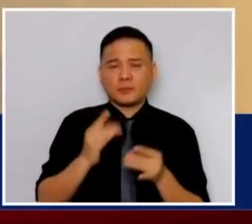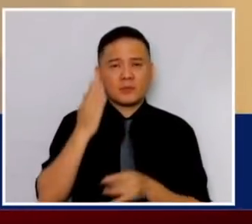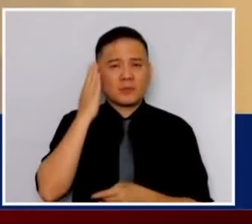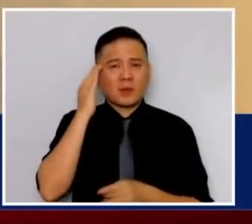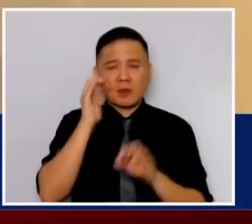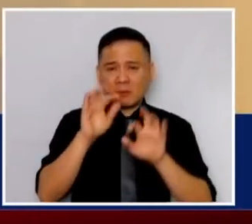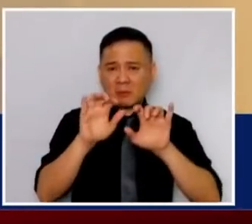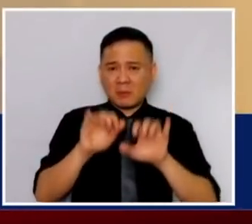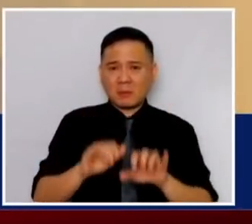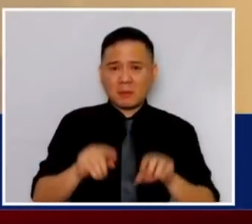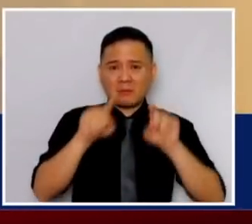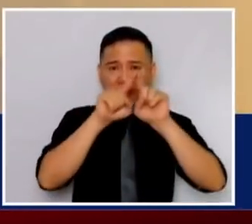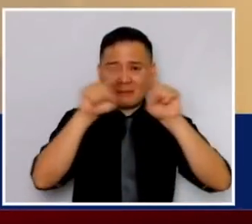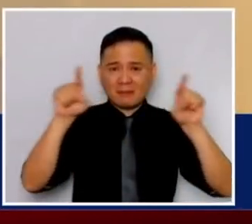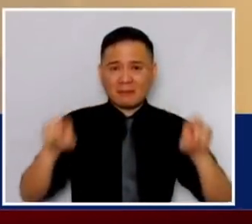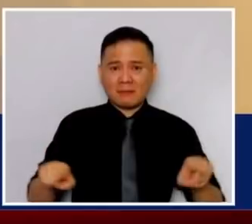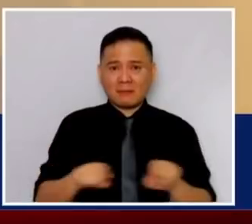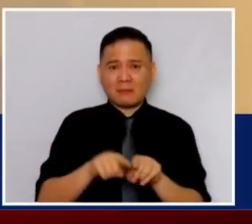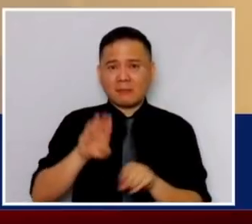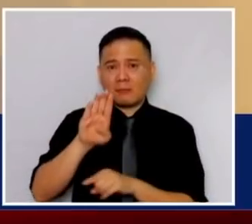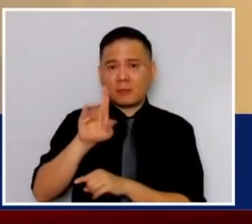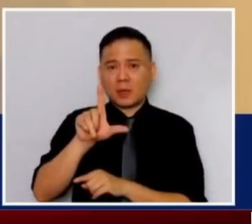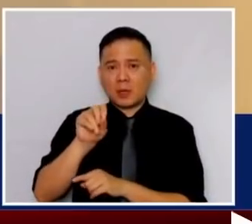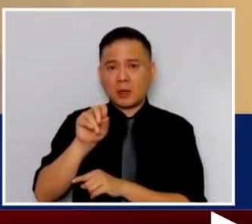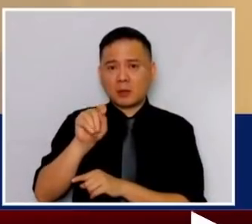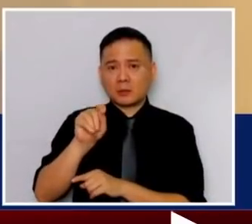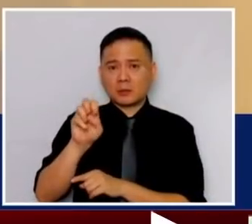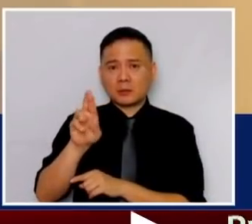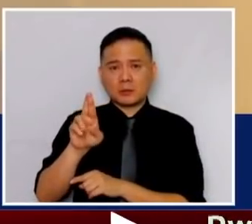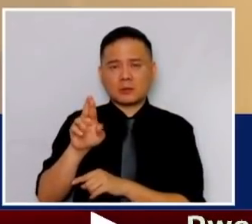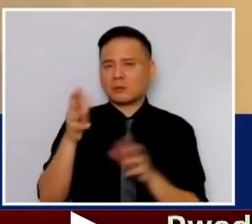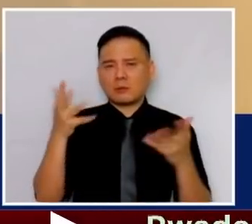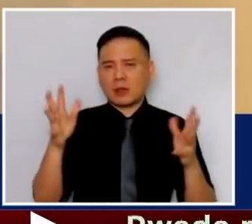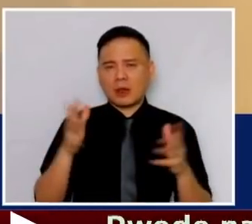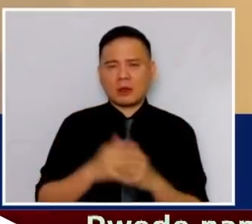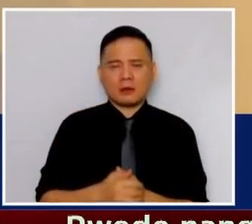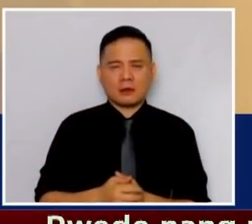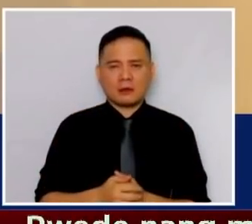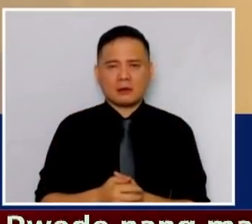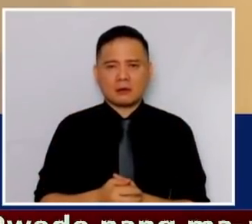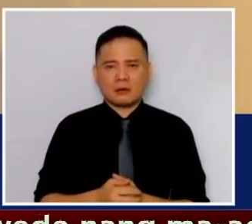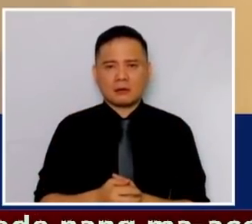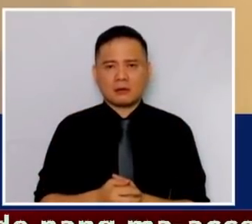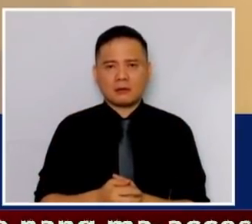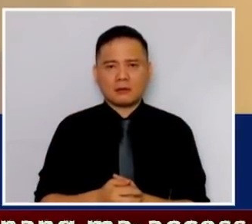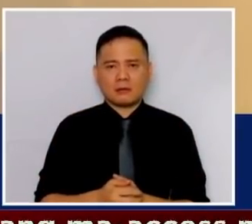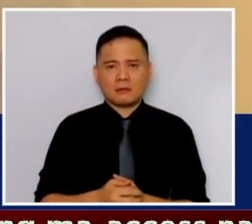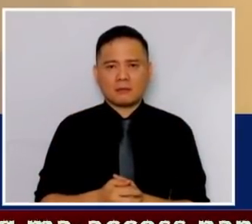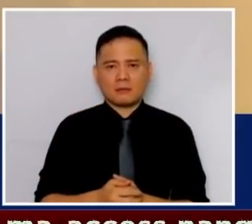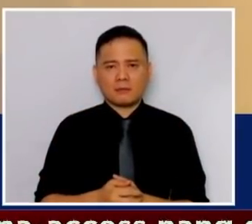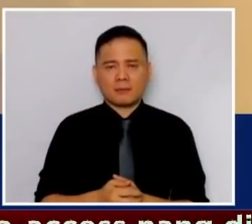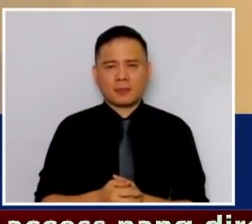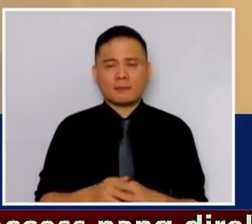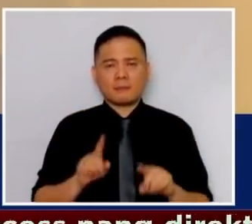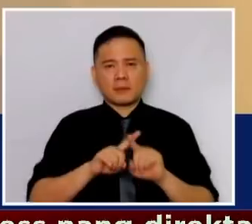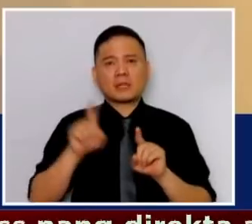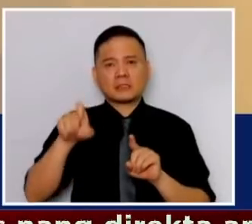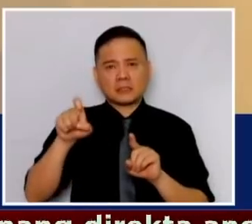yan, dapat ikaw ang nagbablatter. Eh hindi raw pwede at kailangan daw eh